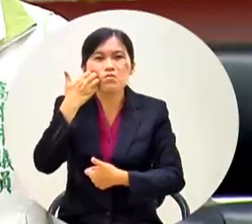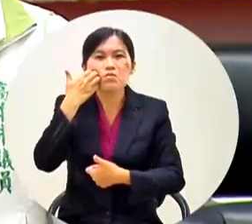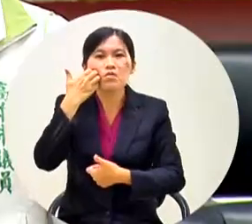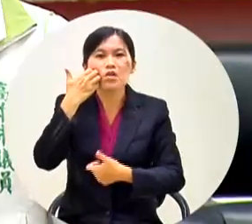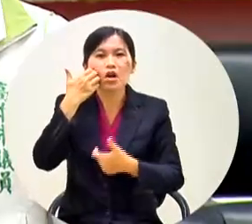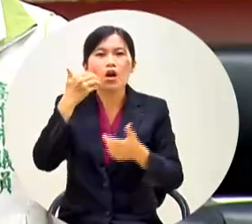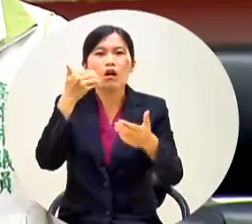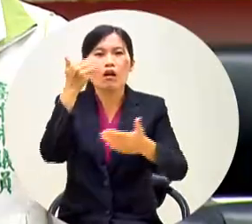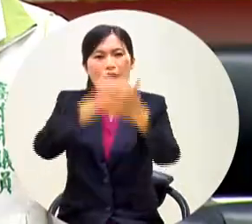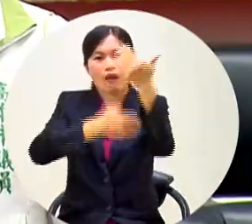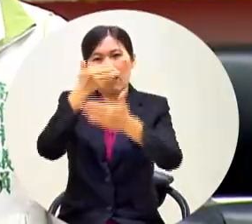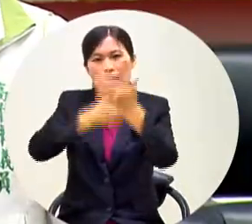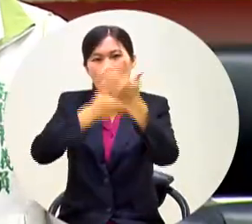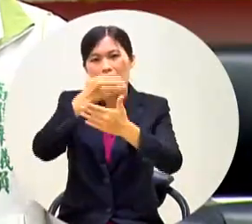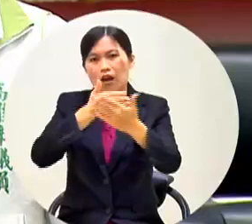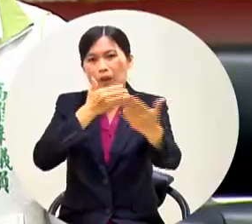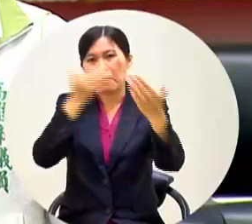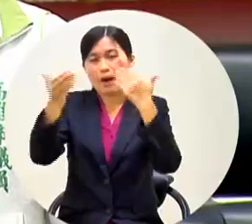证据会说话，